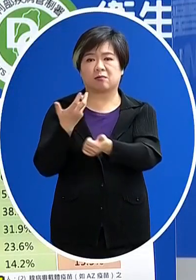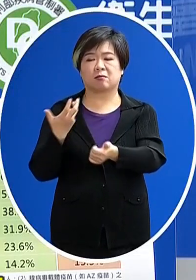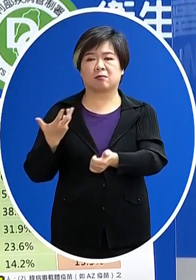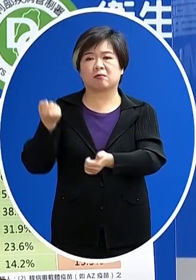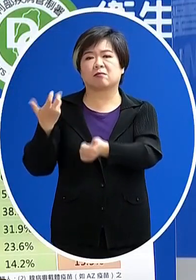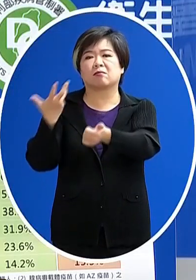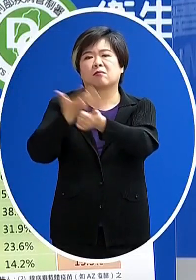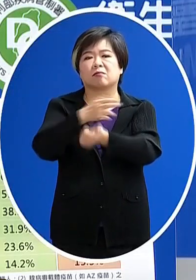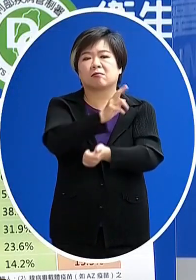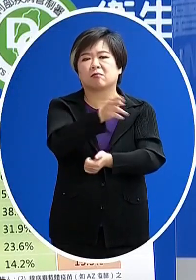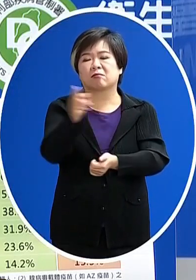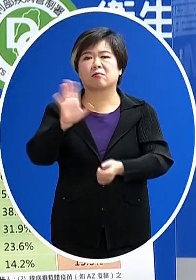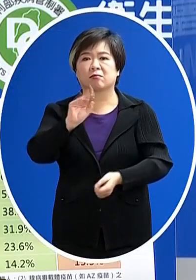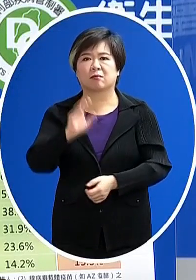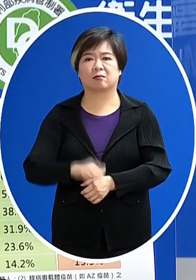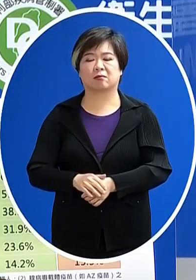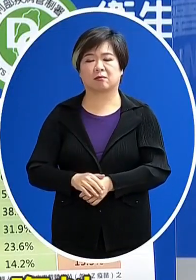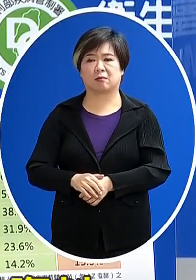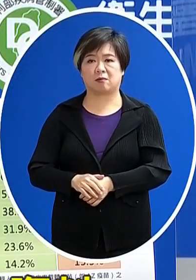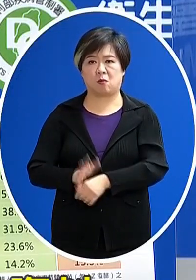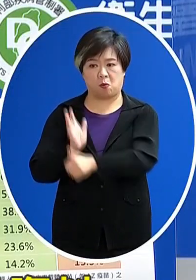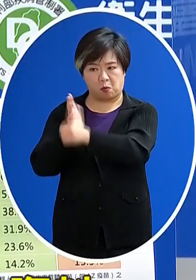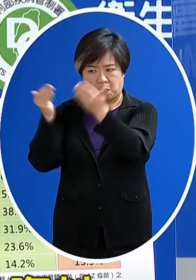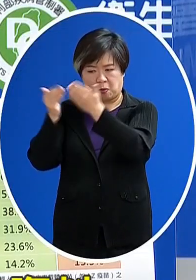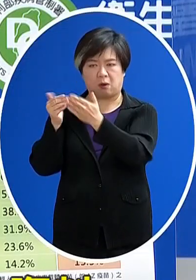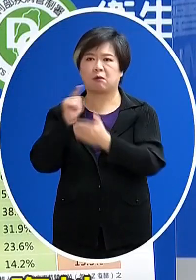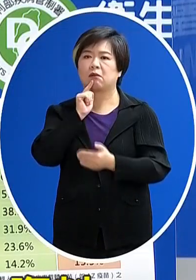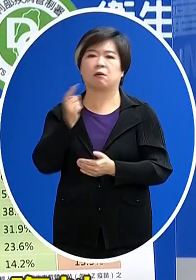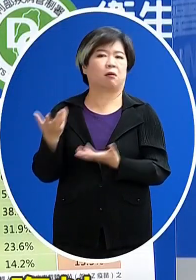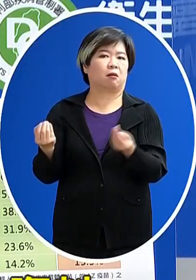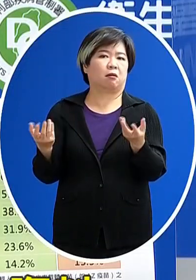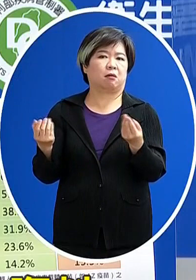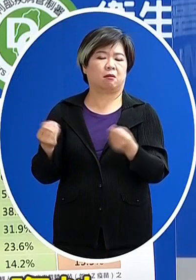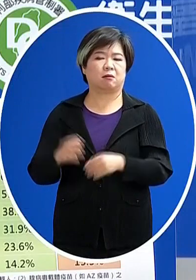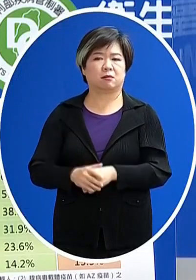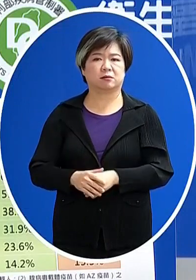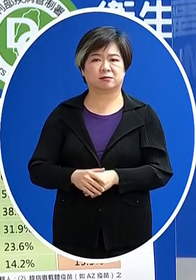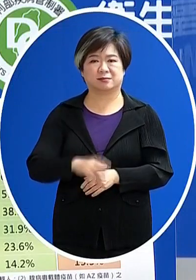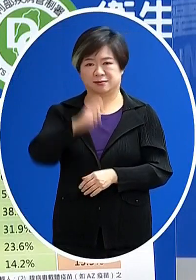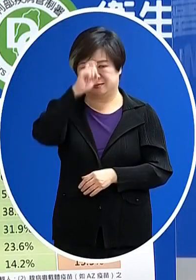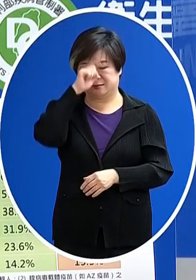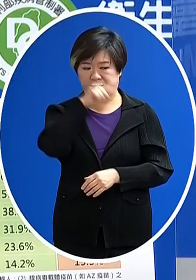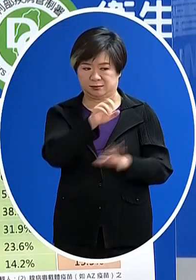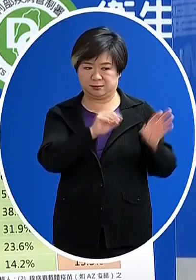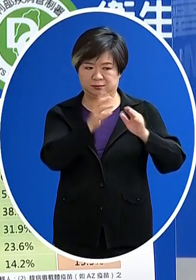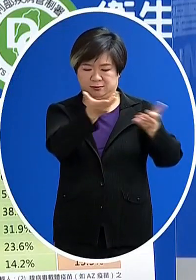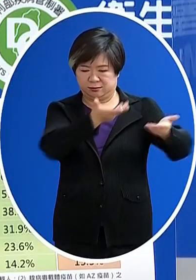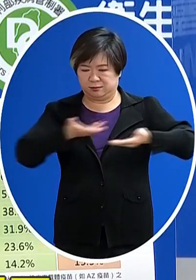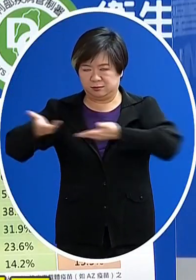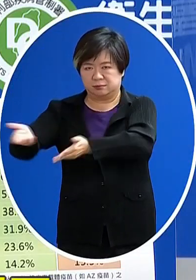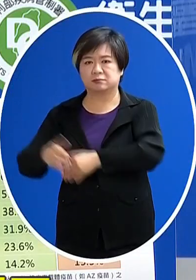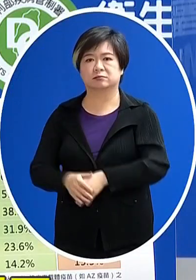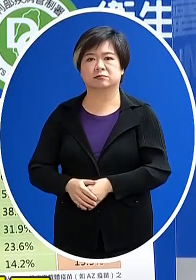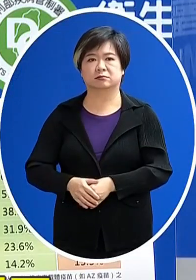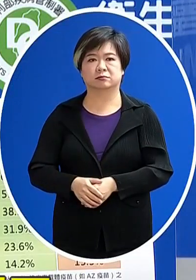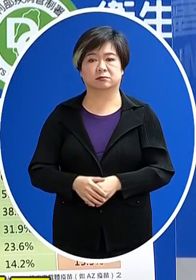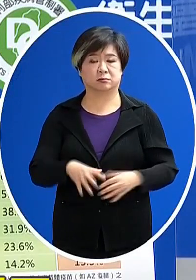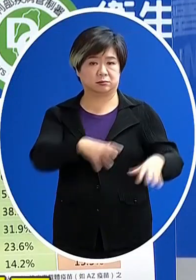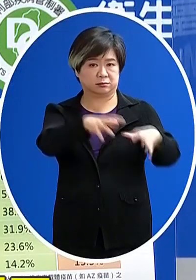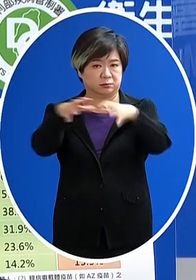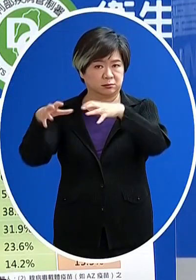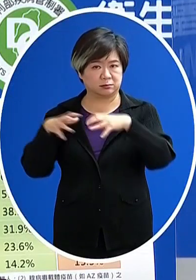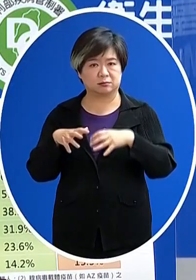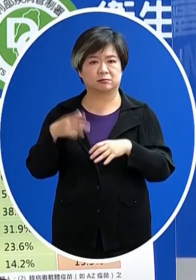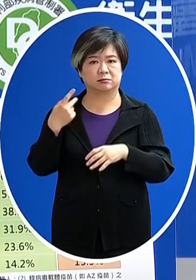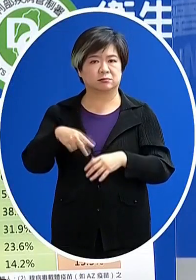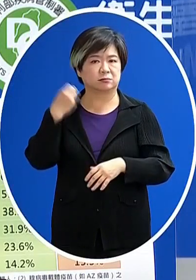果他们跟我讲说没有，那也希望我们说把相关的资料能够提供给他们，他们可以在全世界里面做一